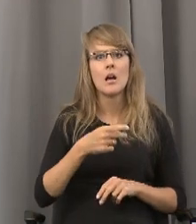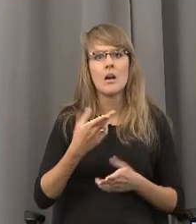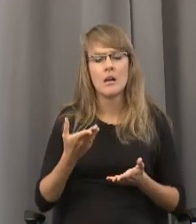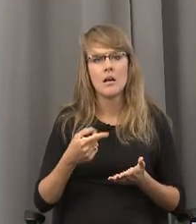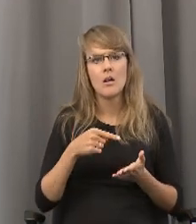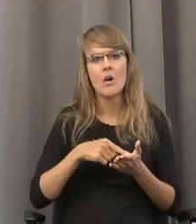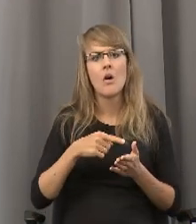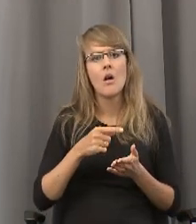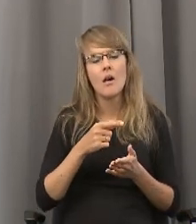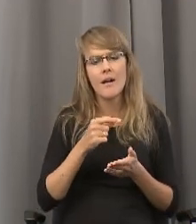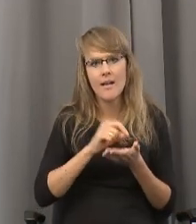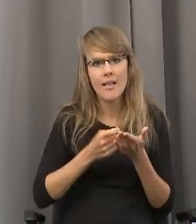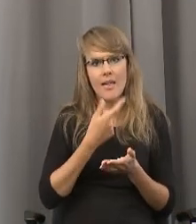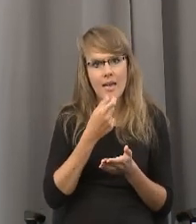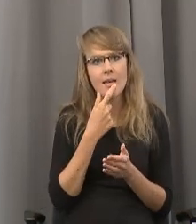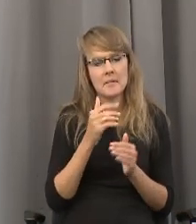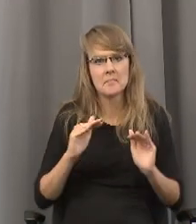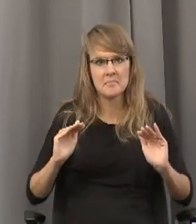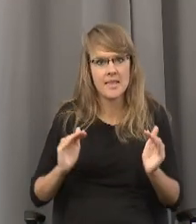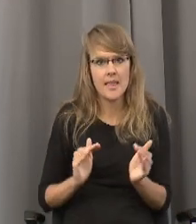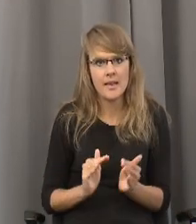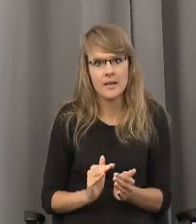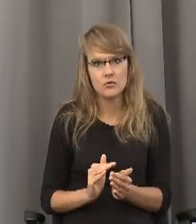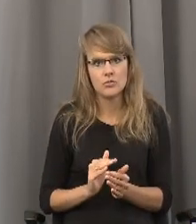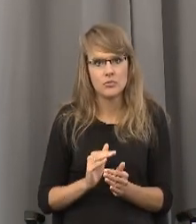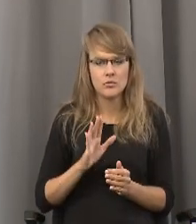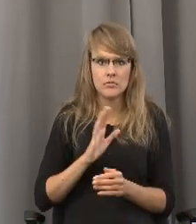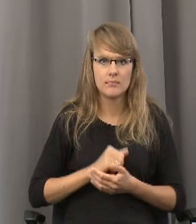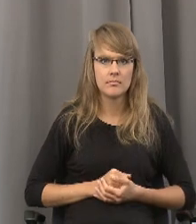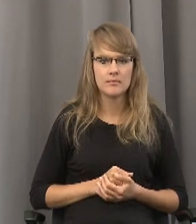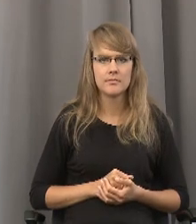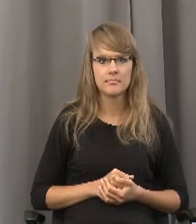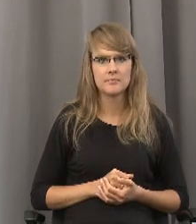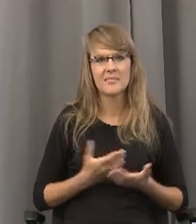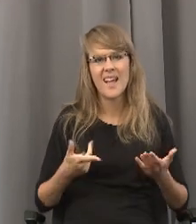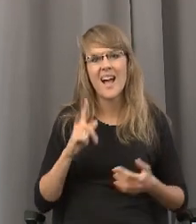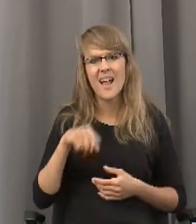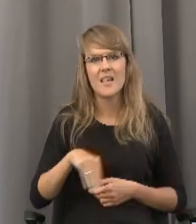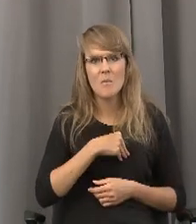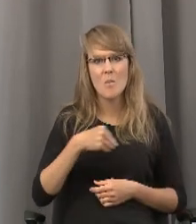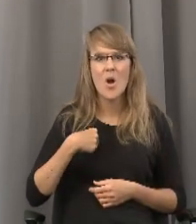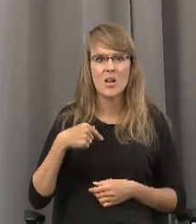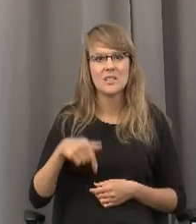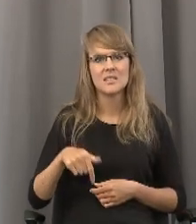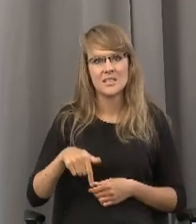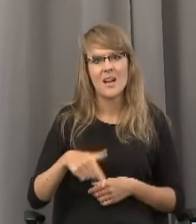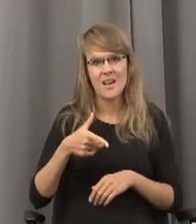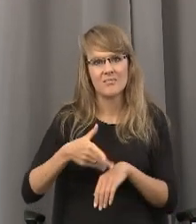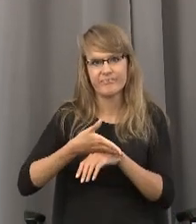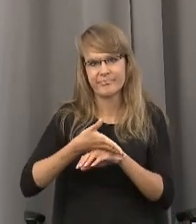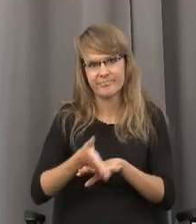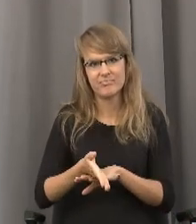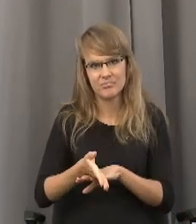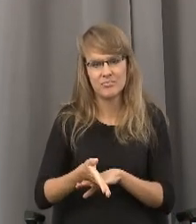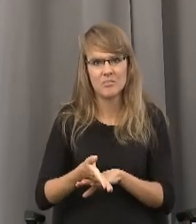niższe. Natomiast my jesteśmy na takim etapie, na jakim był świat, w tym przypadku myślę o Stanach